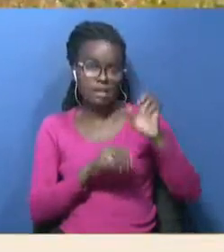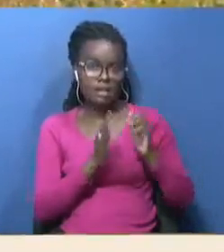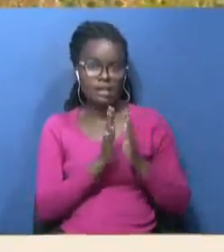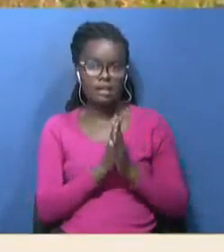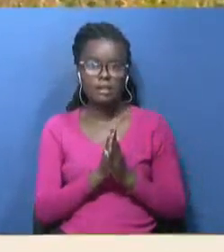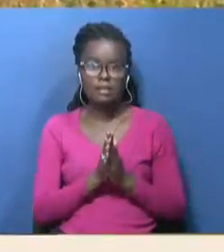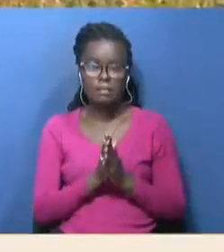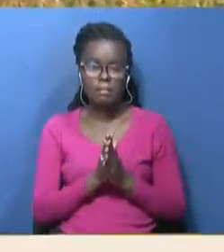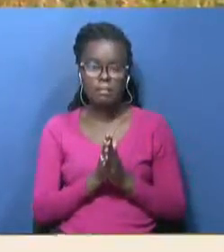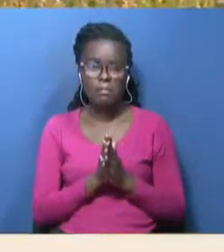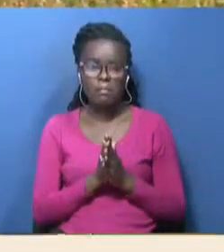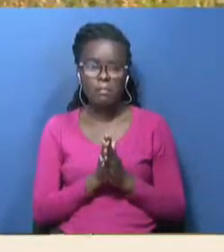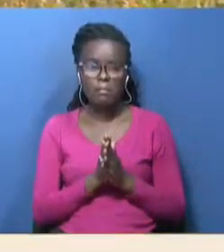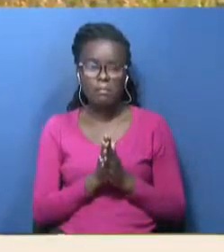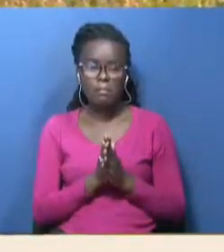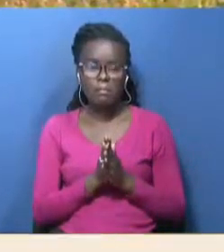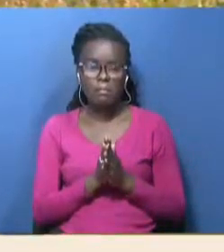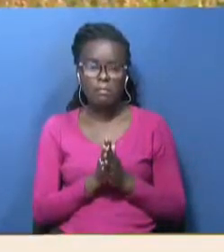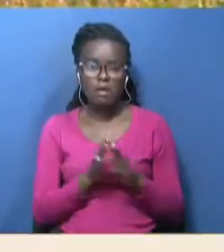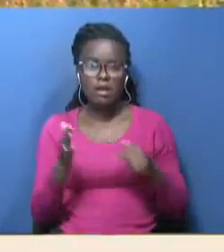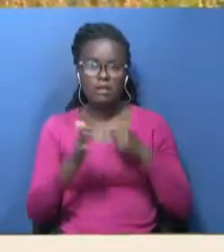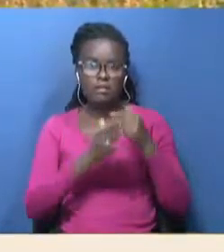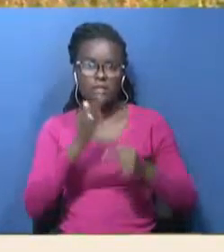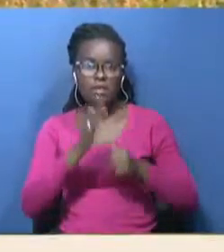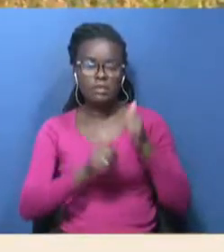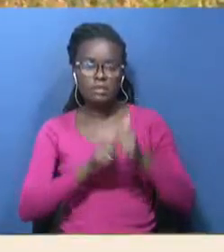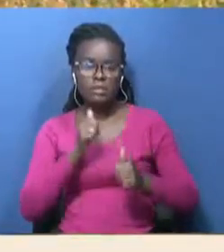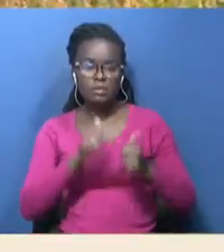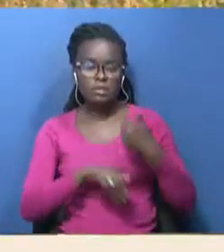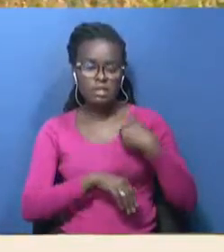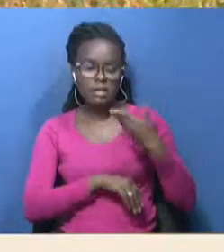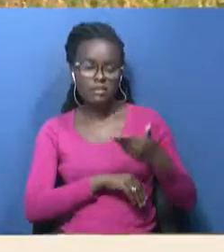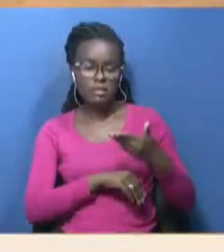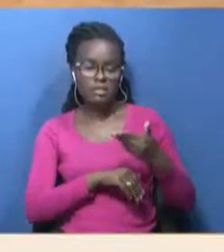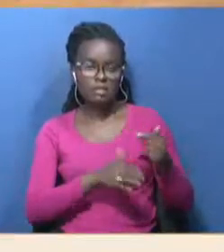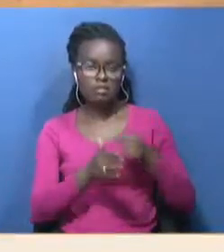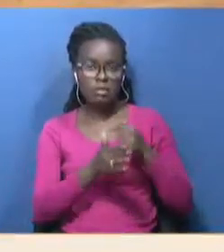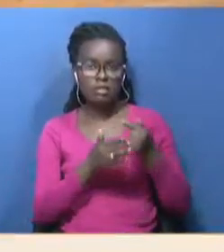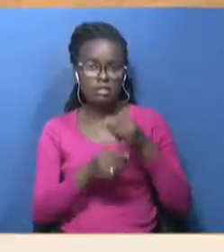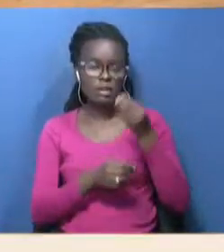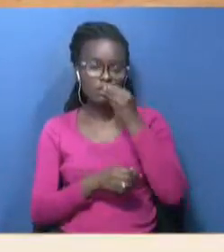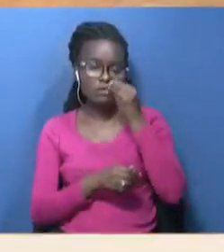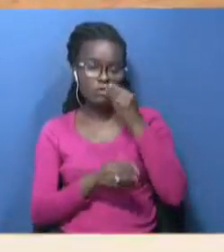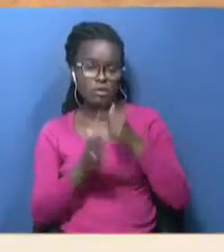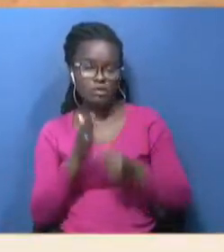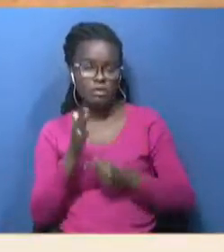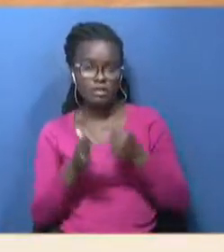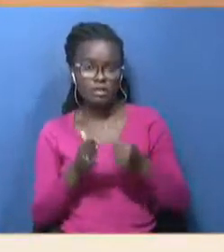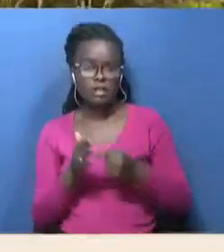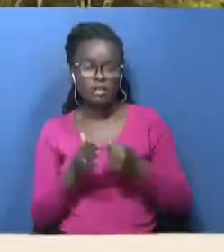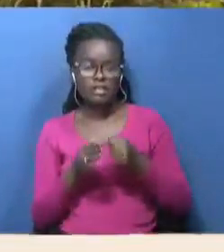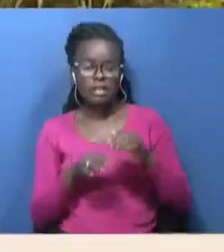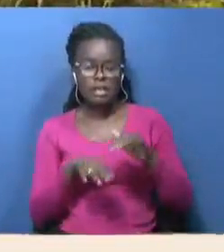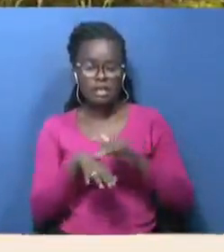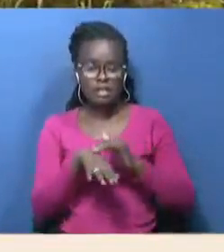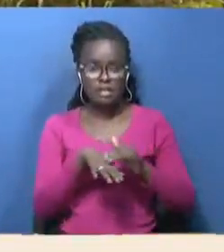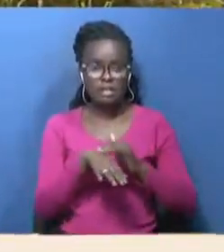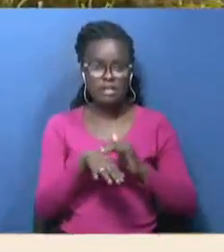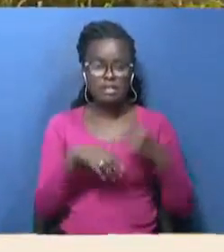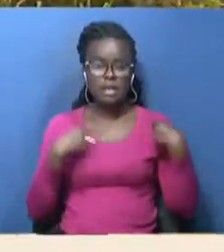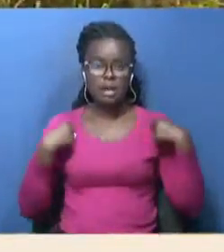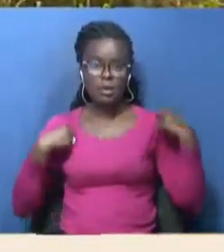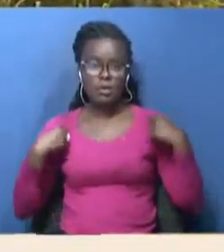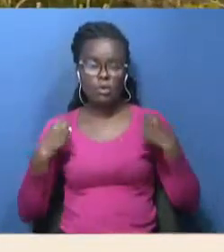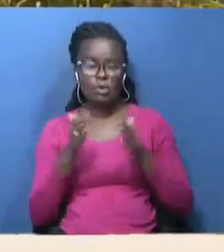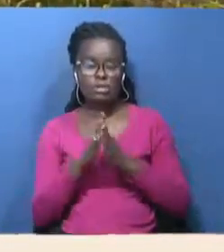gatagatĩ. Imwe cia iganda iria ciagĩte Thika kĩwonjoria-inĩ hamwe na iganda cia irio, iganda cia njũa, nguo ũndũ ũmwe na iganda cia